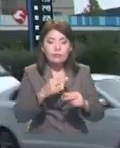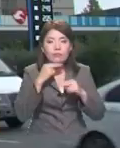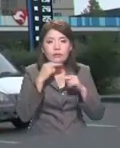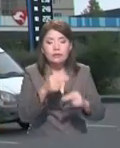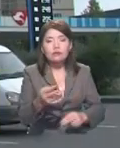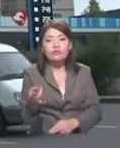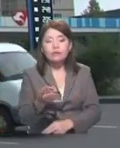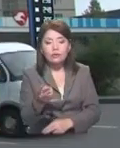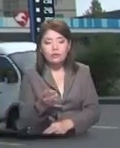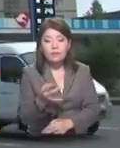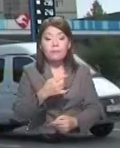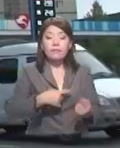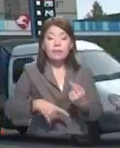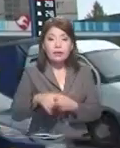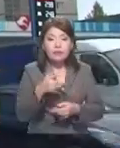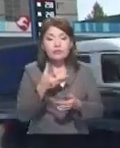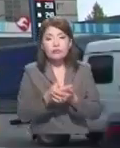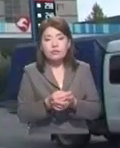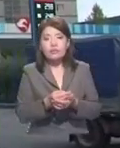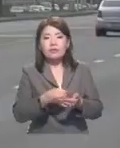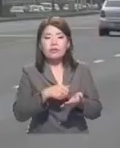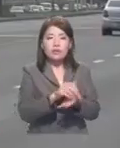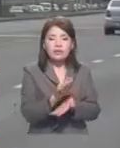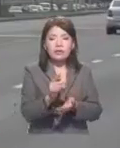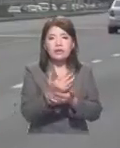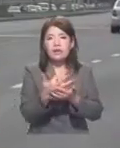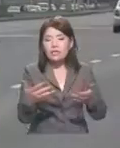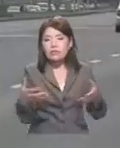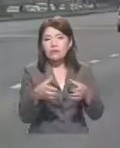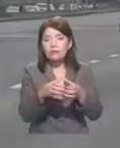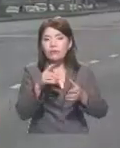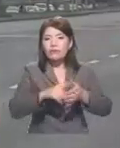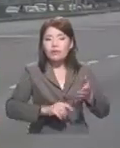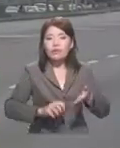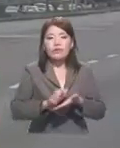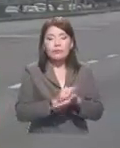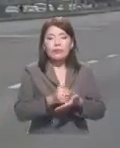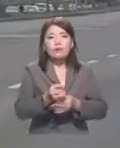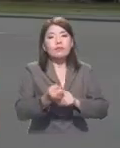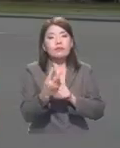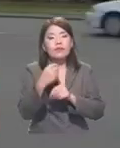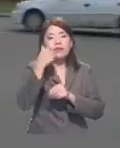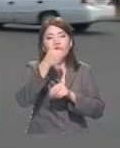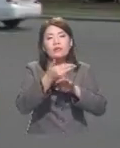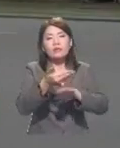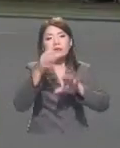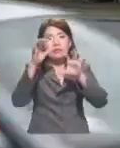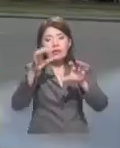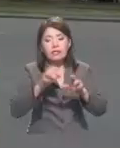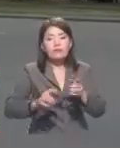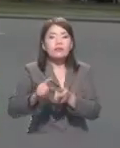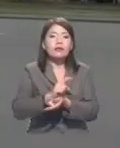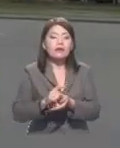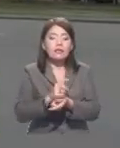керек. Өзіміздікін өзекке тепкен өзге ағымдықтарды алыстату үшін 12 жыл бұрын қабылдану керек болған заңды қайта қарау